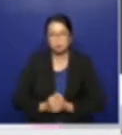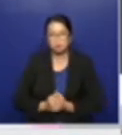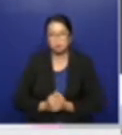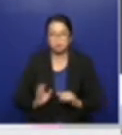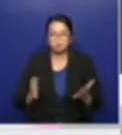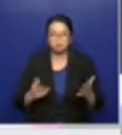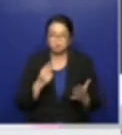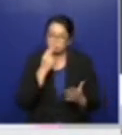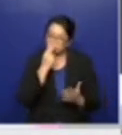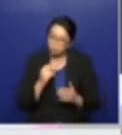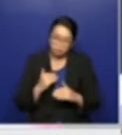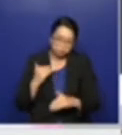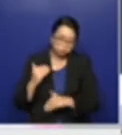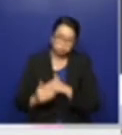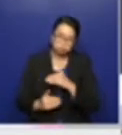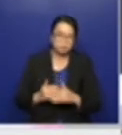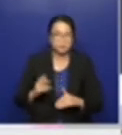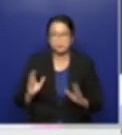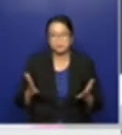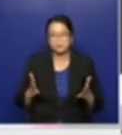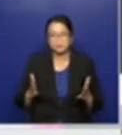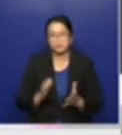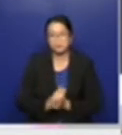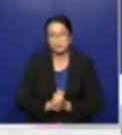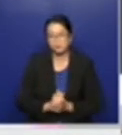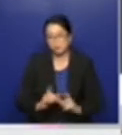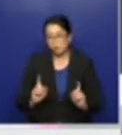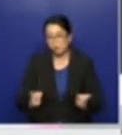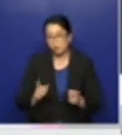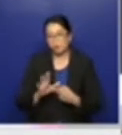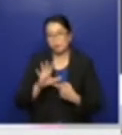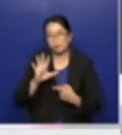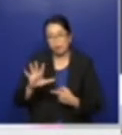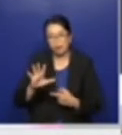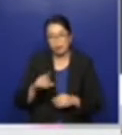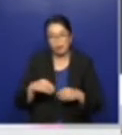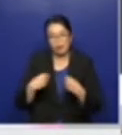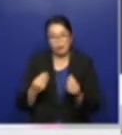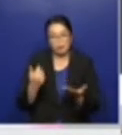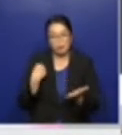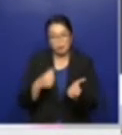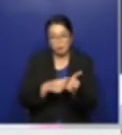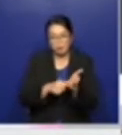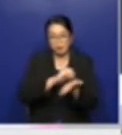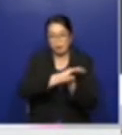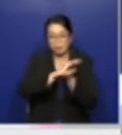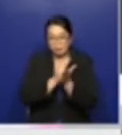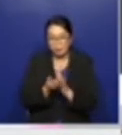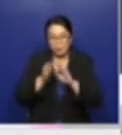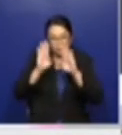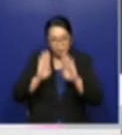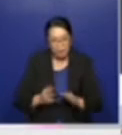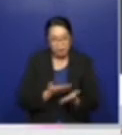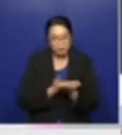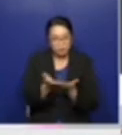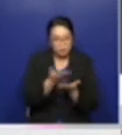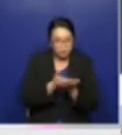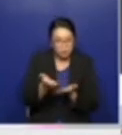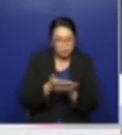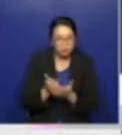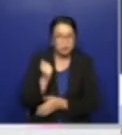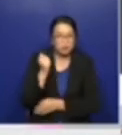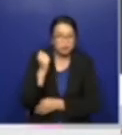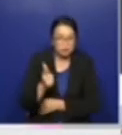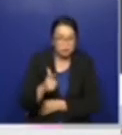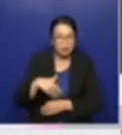ที่จะเห็นความก้าวหน้าโดยเฉพาะวงเล็บ5ให้มีการปรับปรุงแบบการจัดซื้อจัดจ้าง